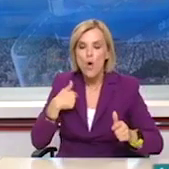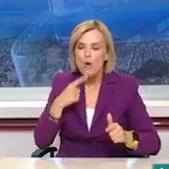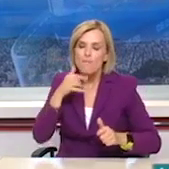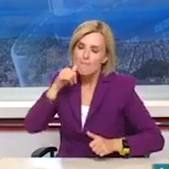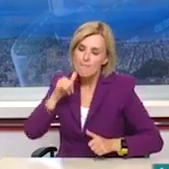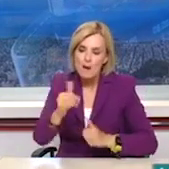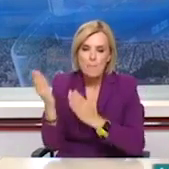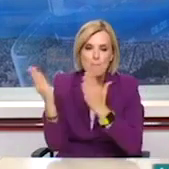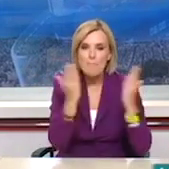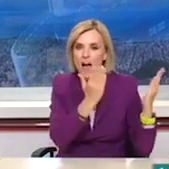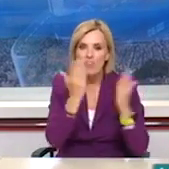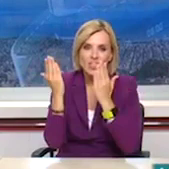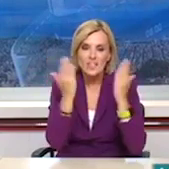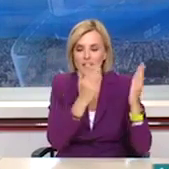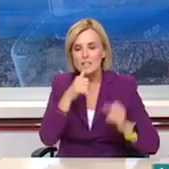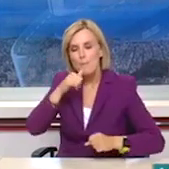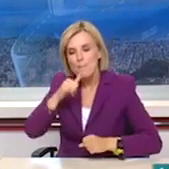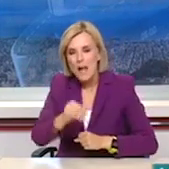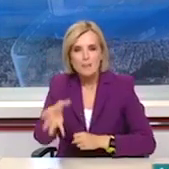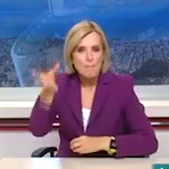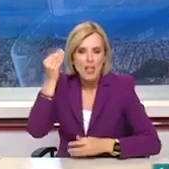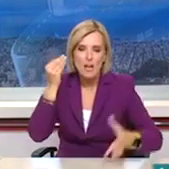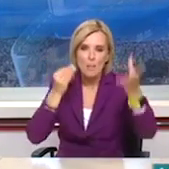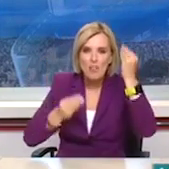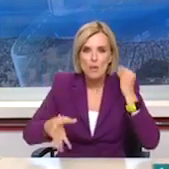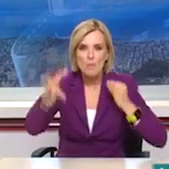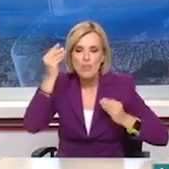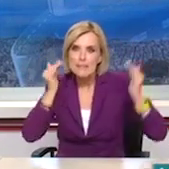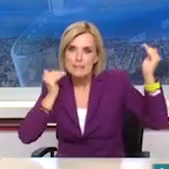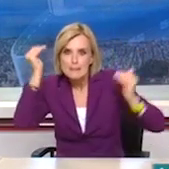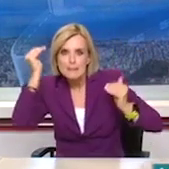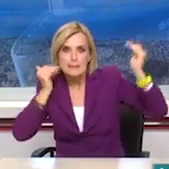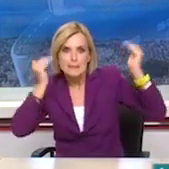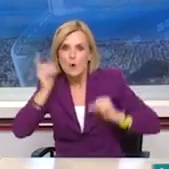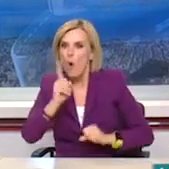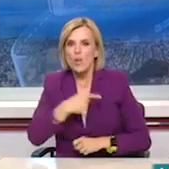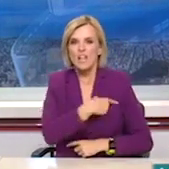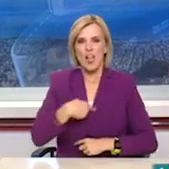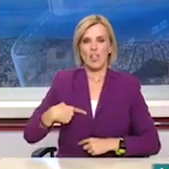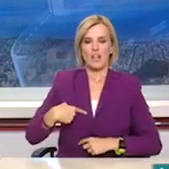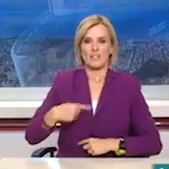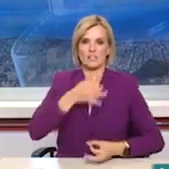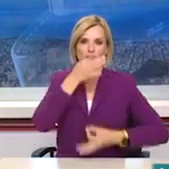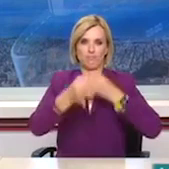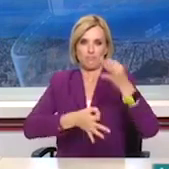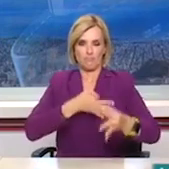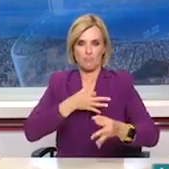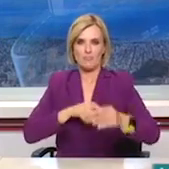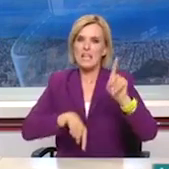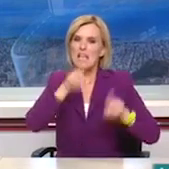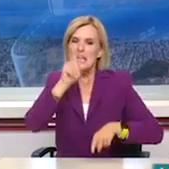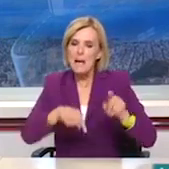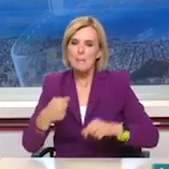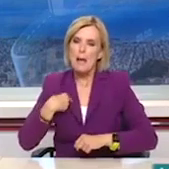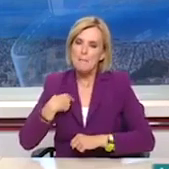παρά καθηγητής, σε μια κατάσταση με συνεχείς αβεβαιότητες, τις οποίες κατά καιρούς σας παρουσίασα. Κάποιοι μίλησαν για